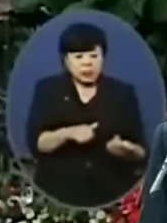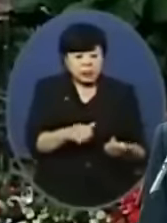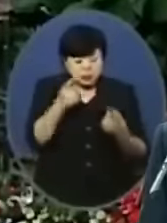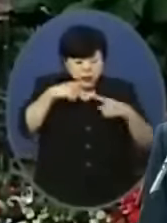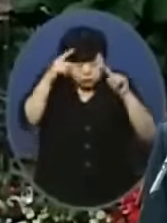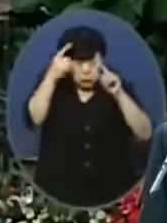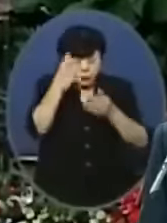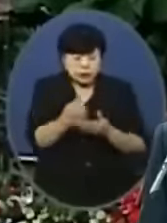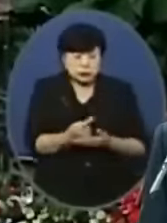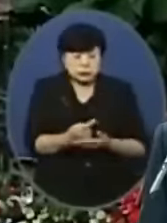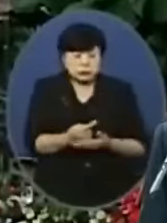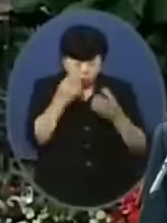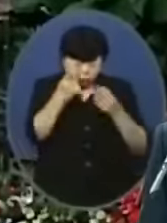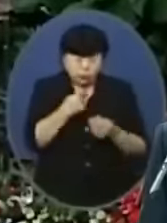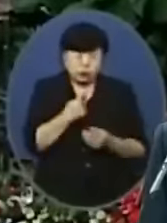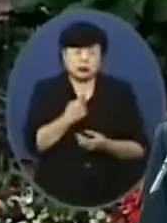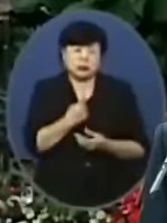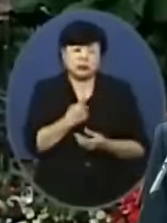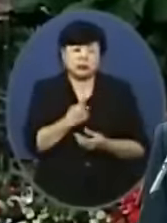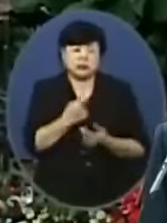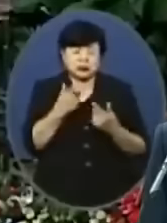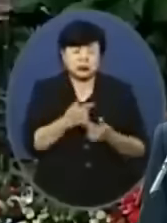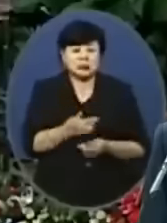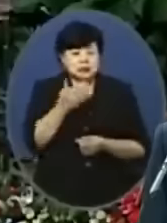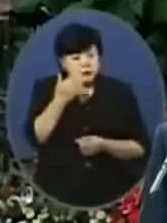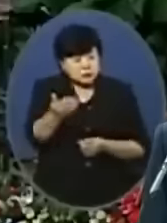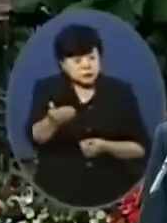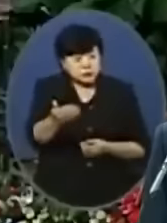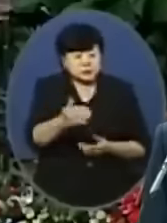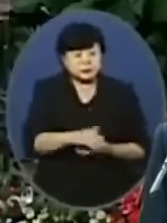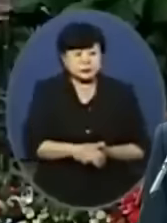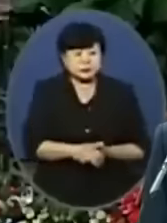음부가 다가와서 고통이 다가와도 언제나 여러분은